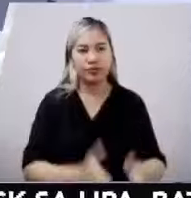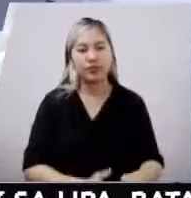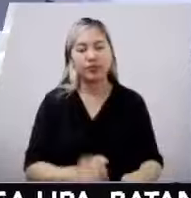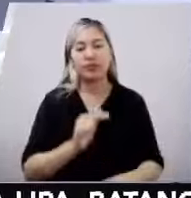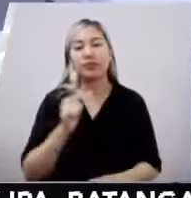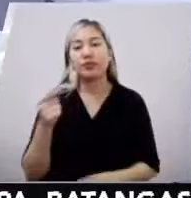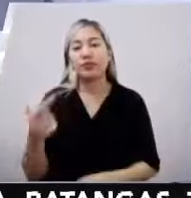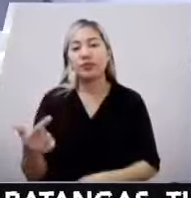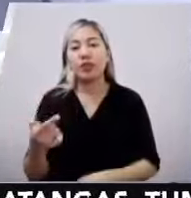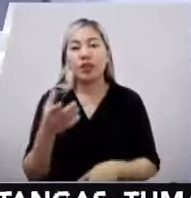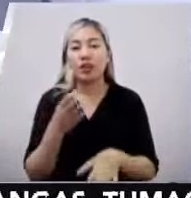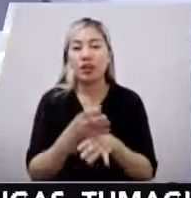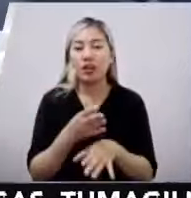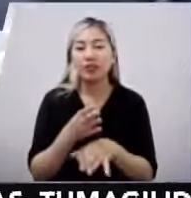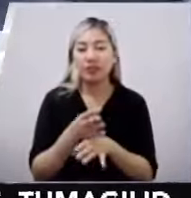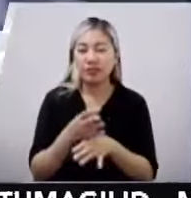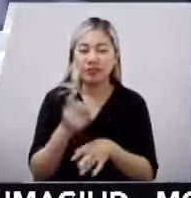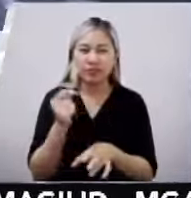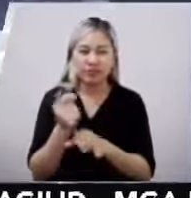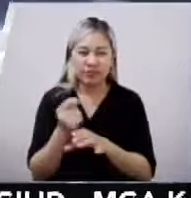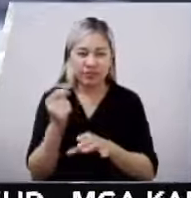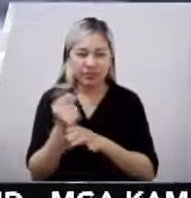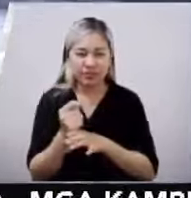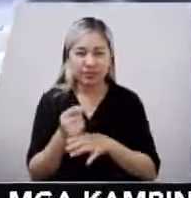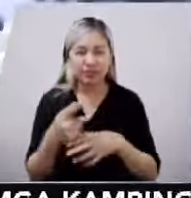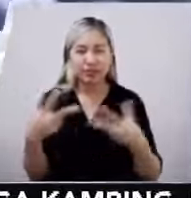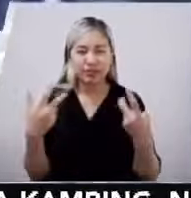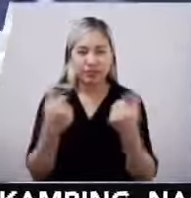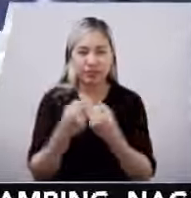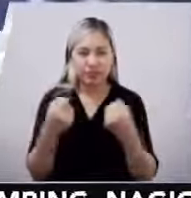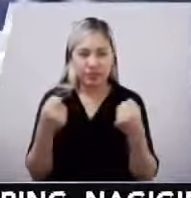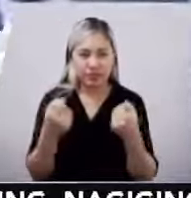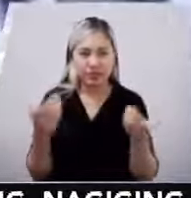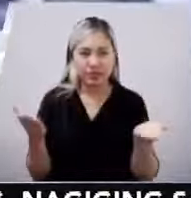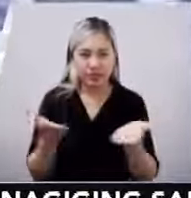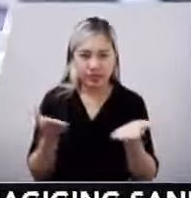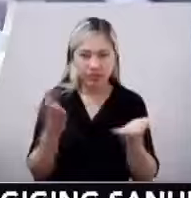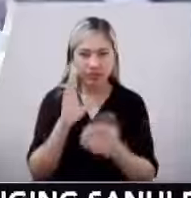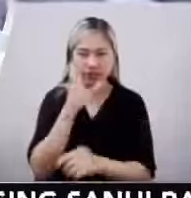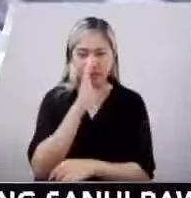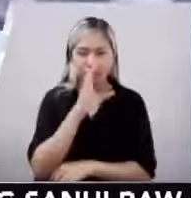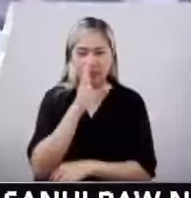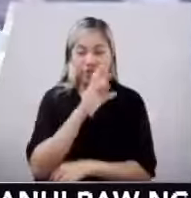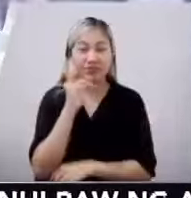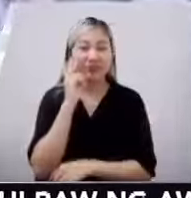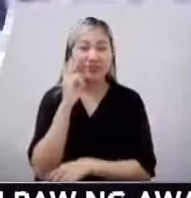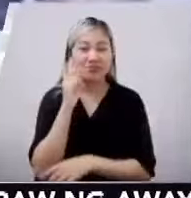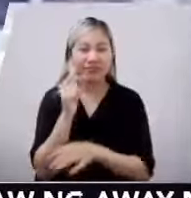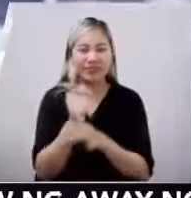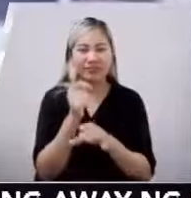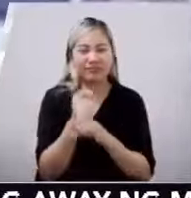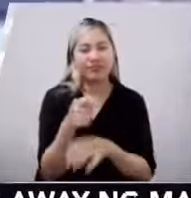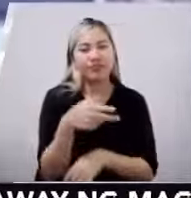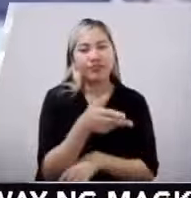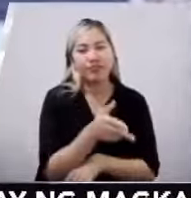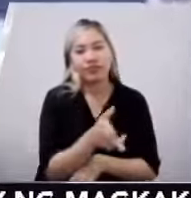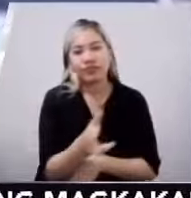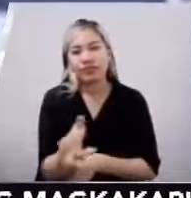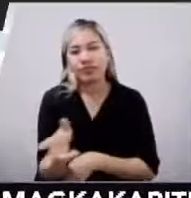ang nagbanggaan sa Cebu South Road. Biglang nag-change lane ang truck sa gitna ng mabigat na trapiko. Walang pahayag ang